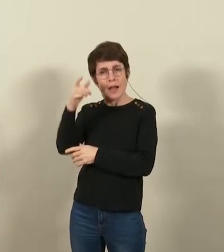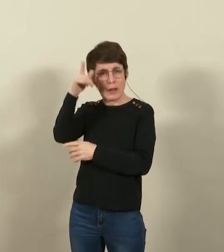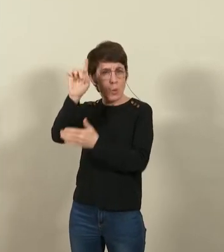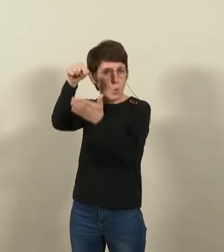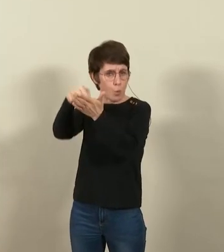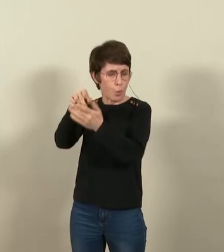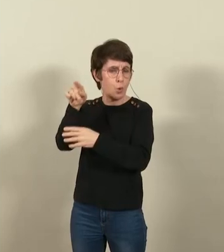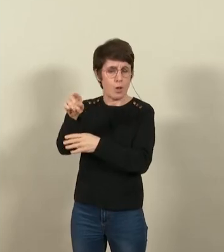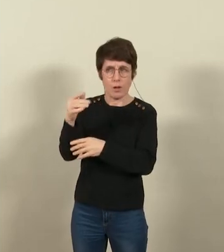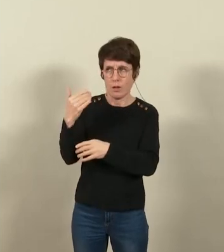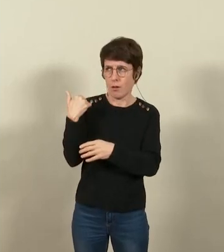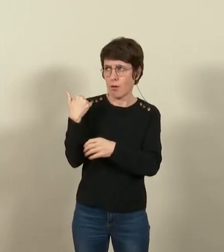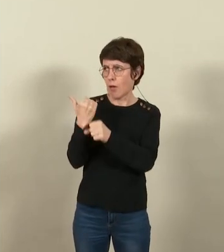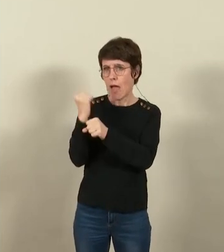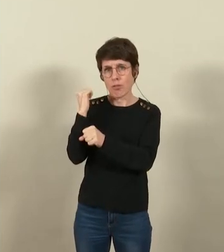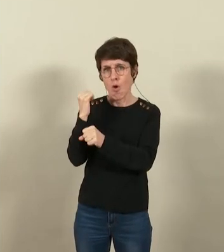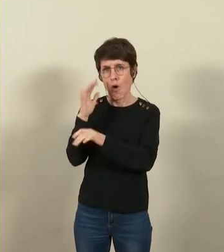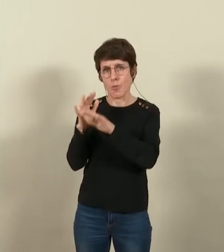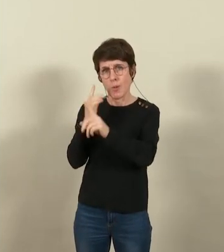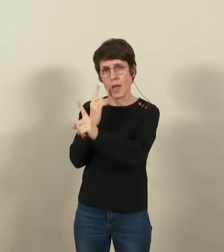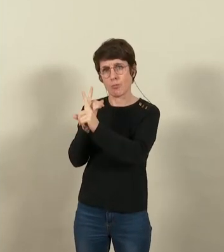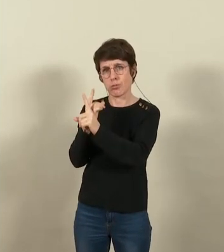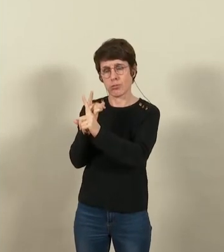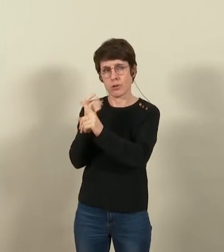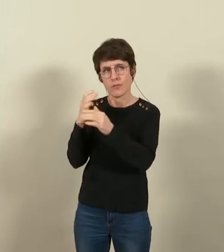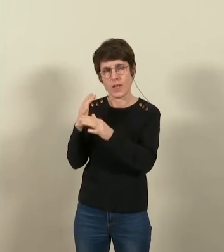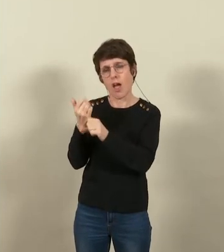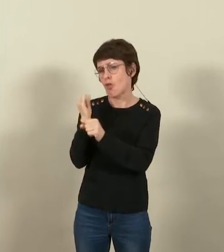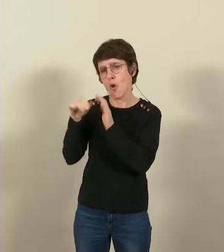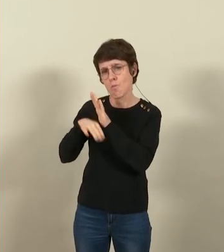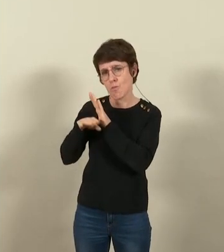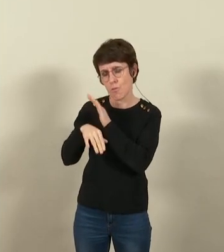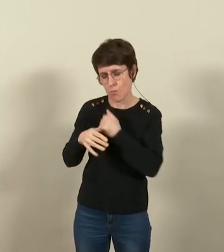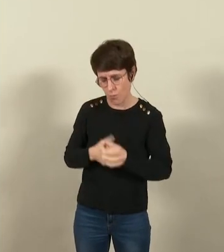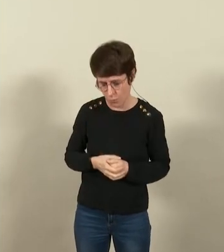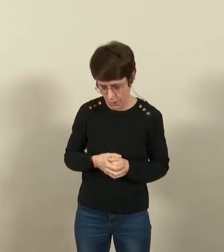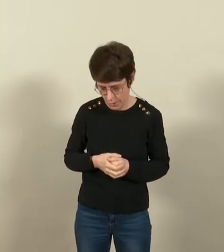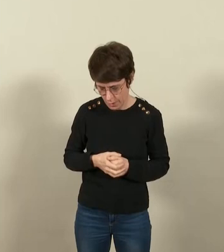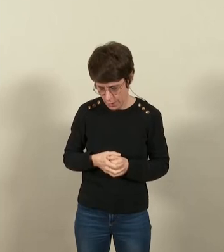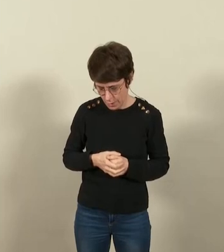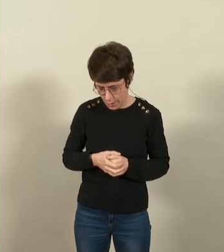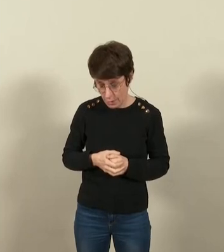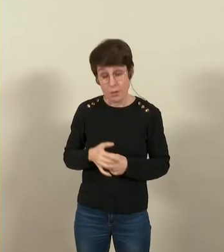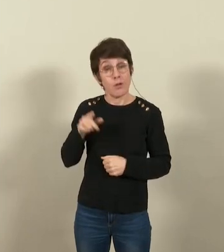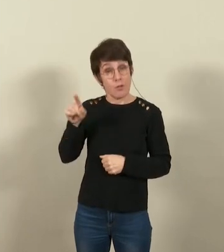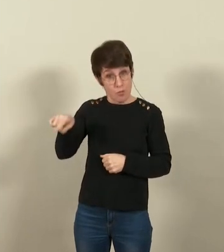quelques une année je dirais à peu près un peu moins d'une année euh où justement l'une de leurs demandes c'était de conditionner hein les